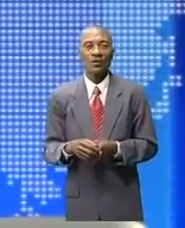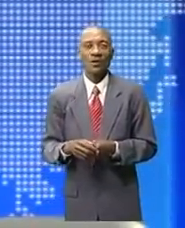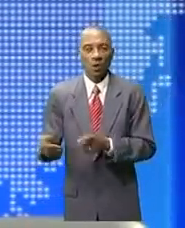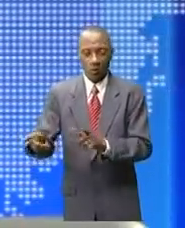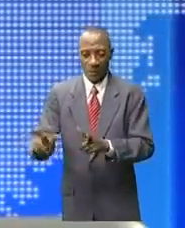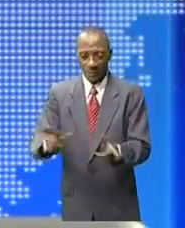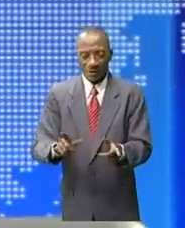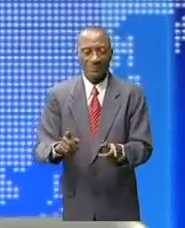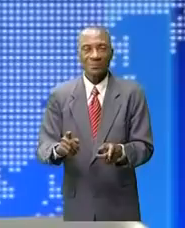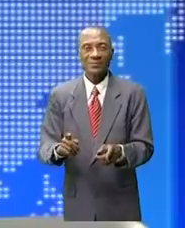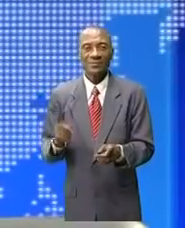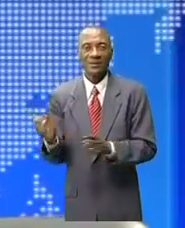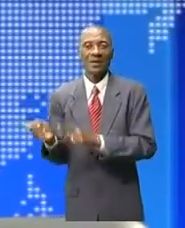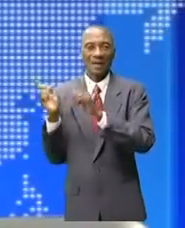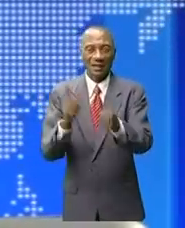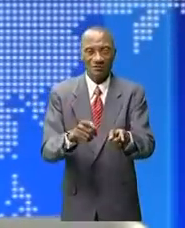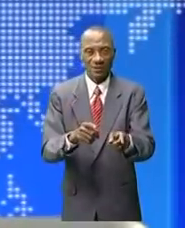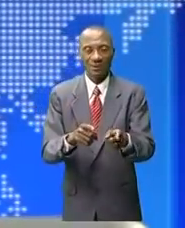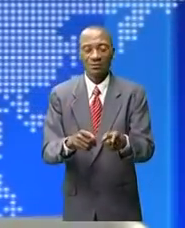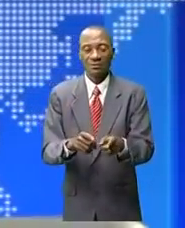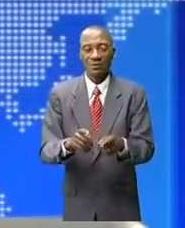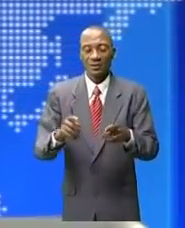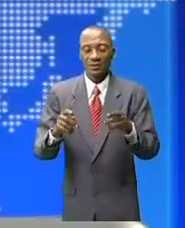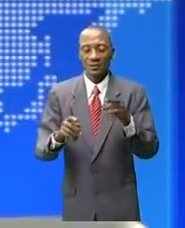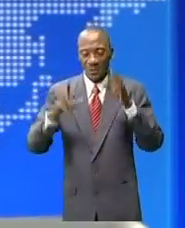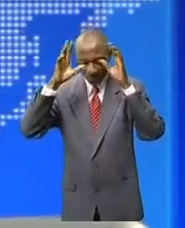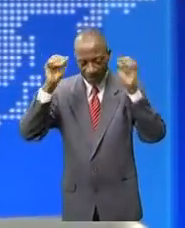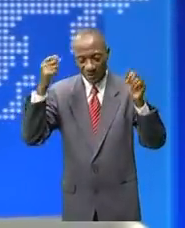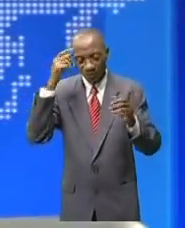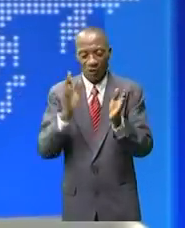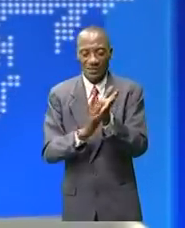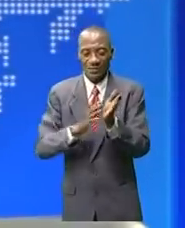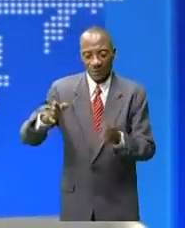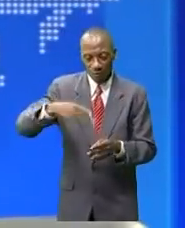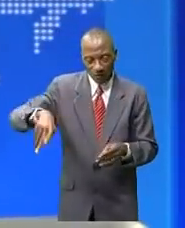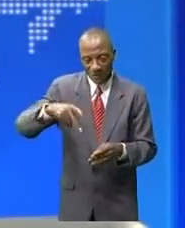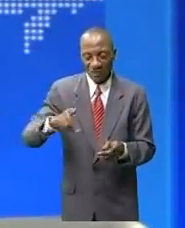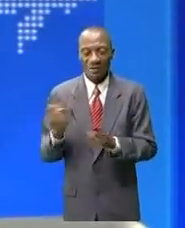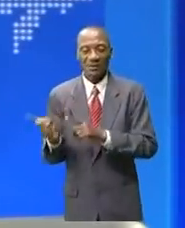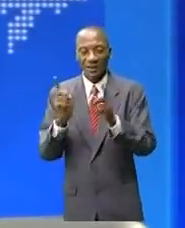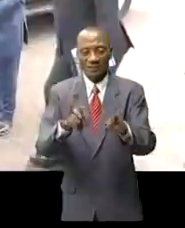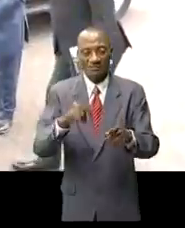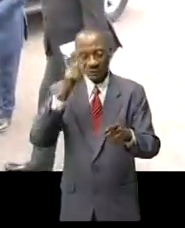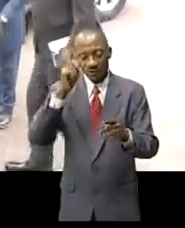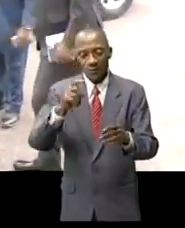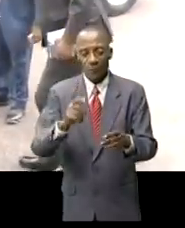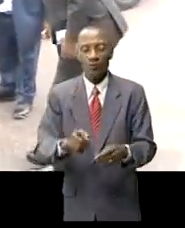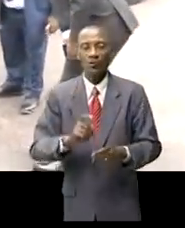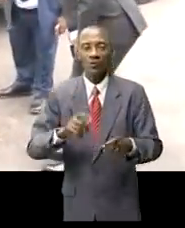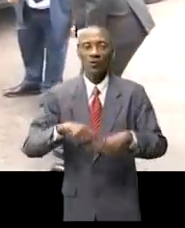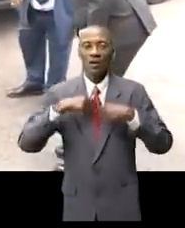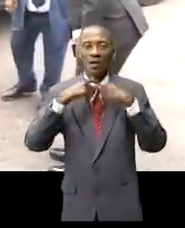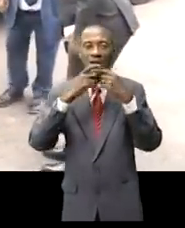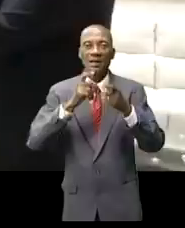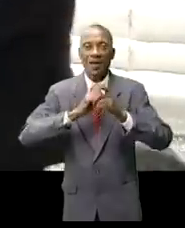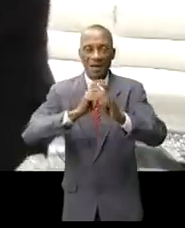président de l'Assemblée provinciale, Gabriel Kyungwa Kumwaza, à l'hôtel du gouvernement. Pati Tondwangu et bienvenue Lusala. L'Assemblée